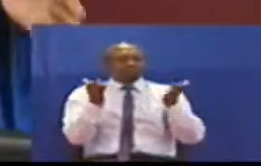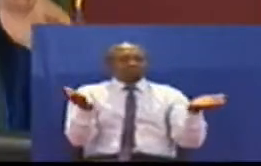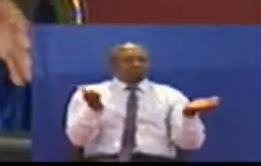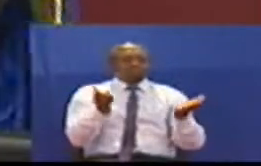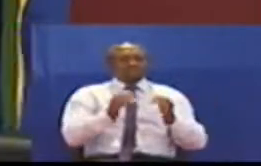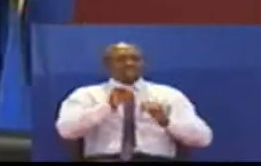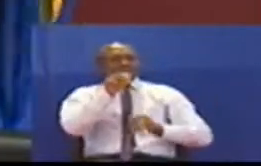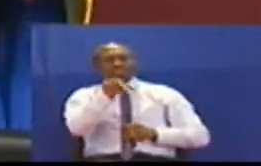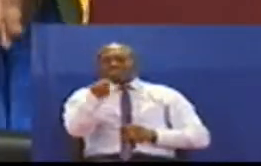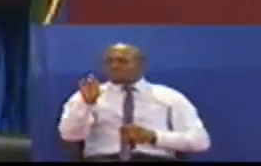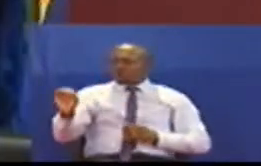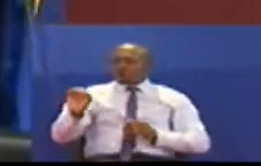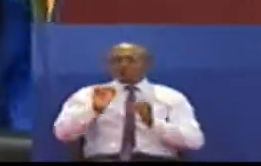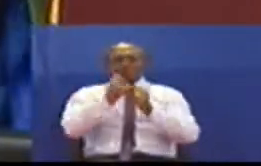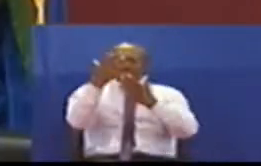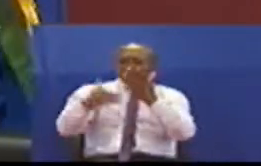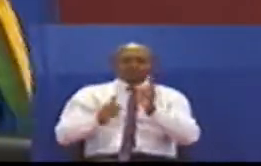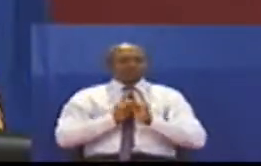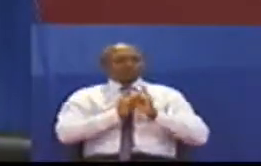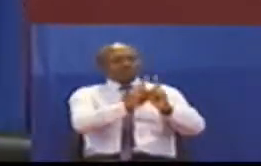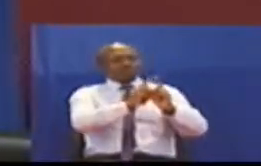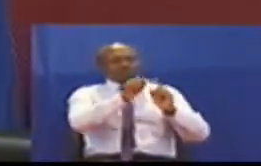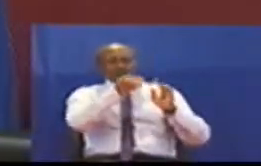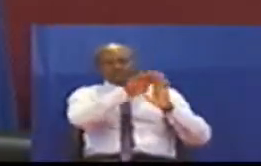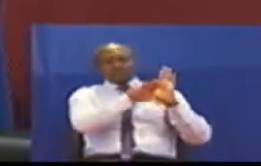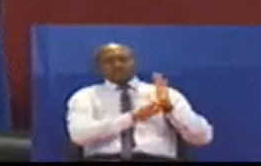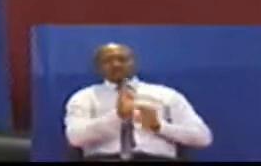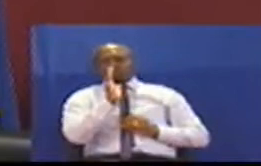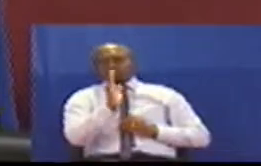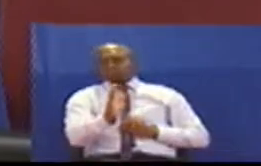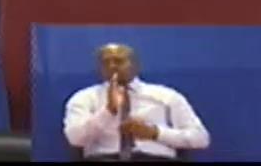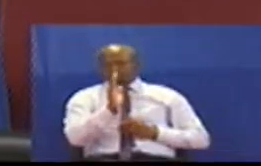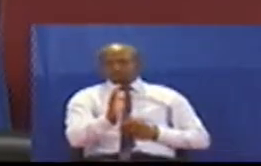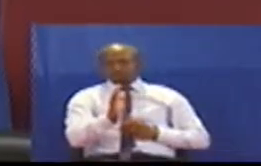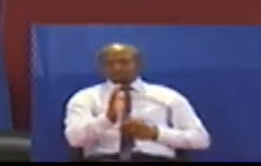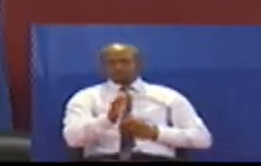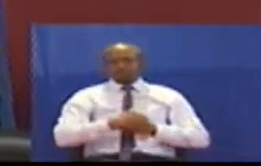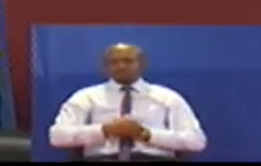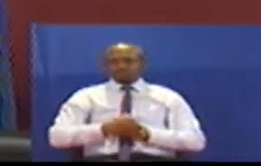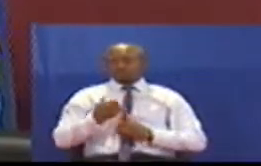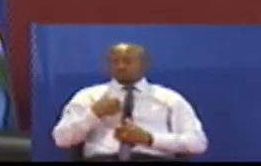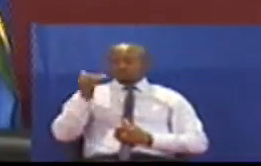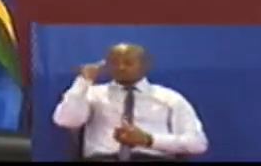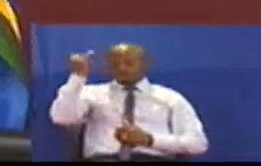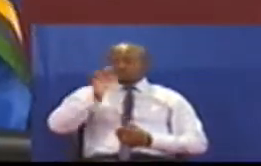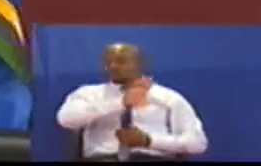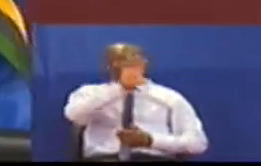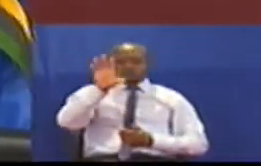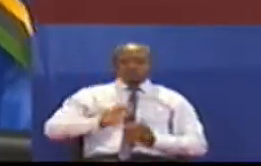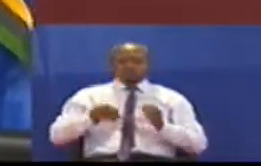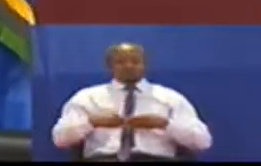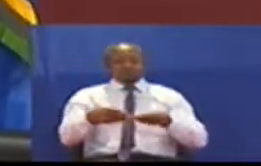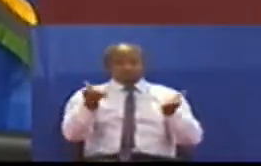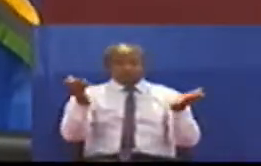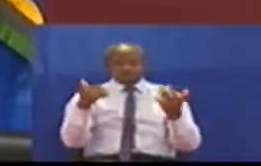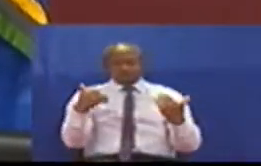ya NGOs na kadhalika, hayo yafuate huo utaratibu mwingine wote. Huo ndio ushauri wa jumla ambao tungependa kutoa.